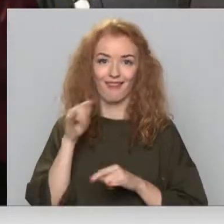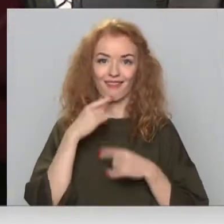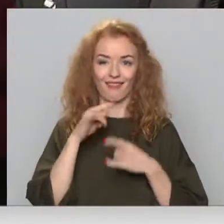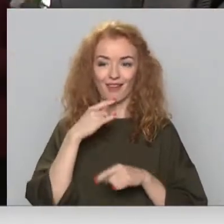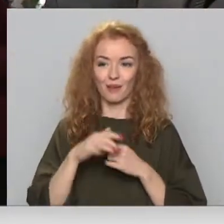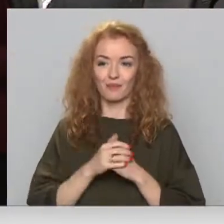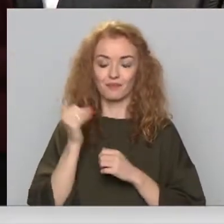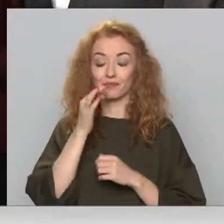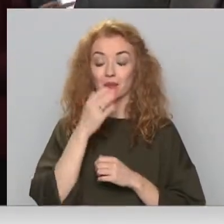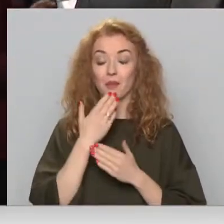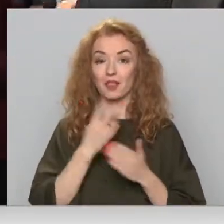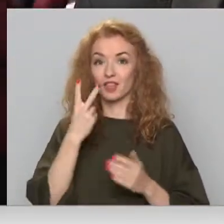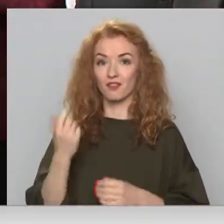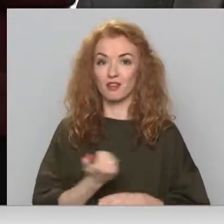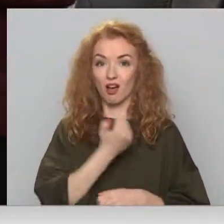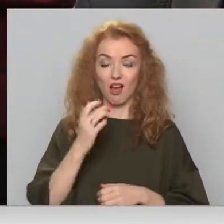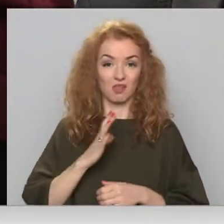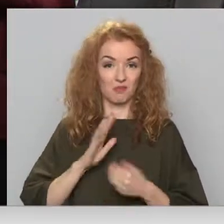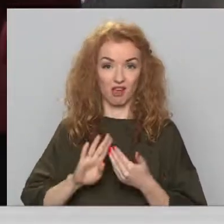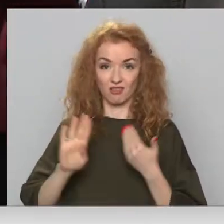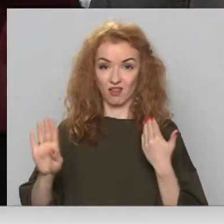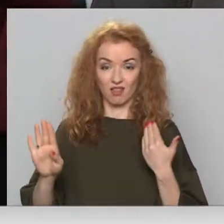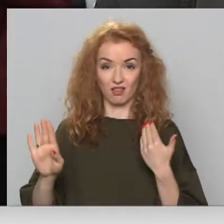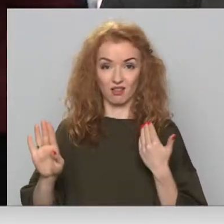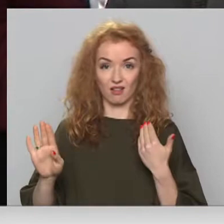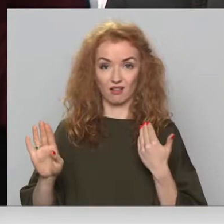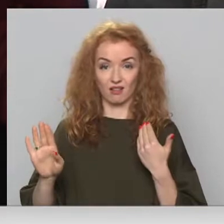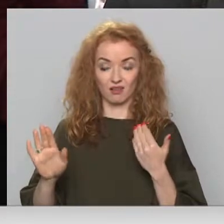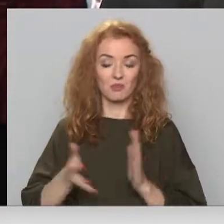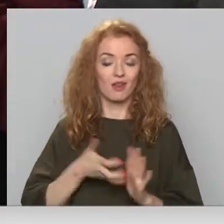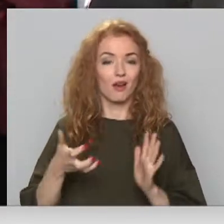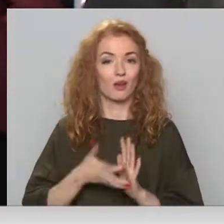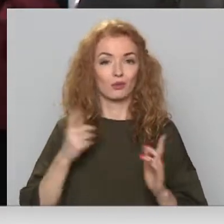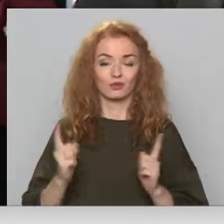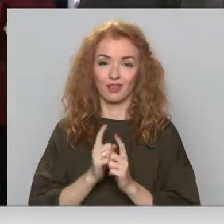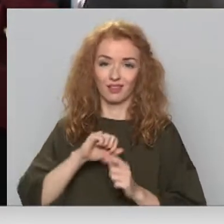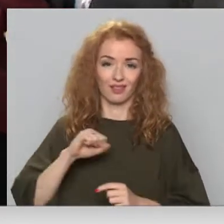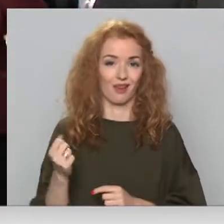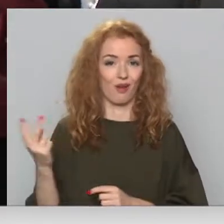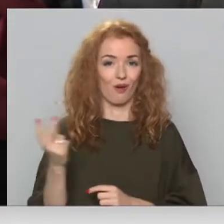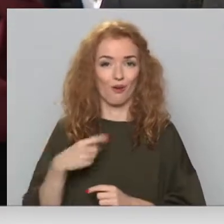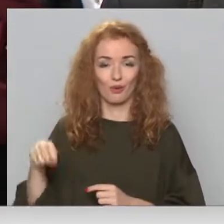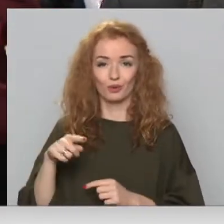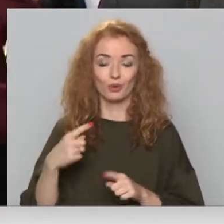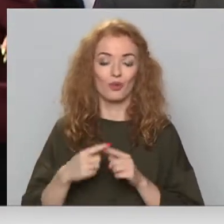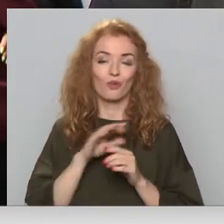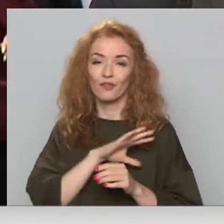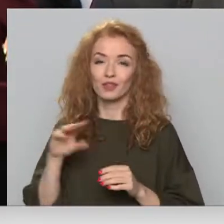Pēdējā principā divi gadi notika attālināti, kā pietrūks satikt savus čomus. Un tagad visu